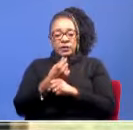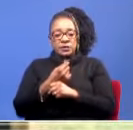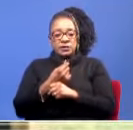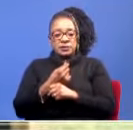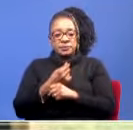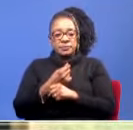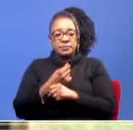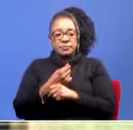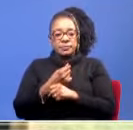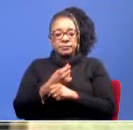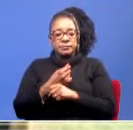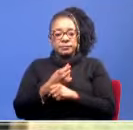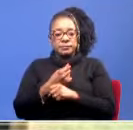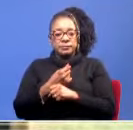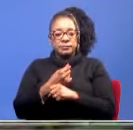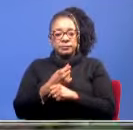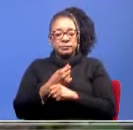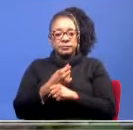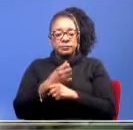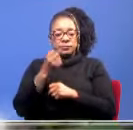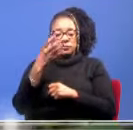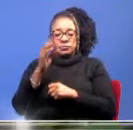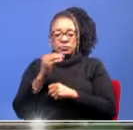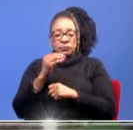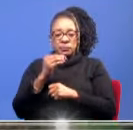Nikamwambia sawa. Ikatokea